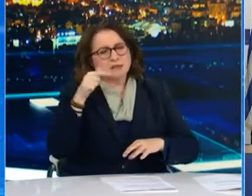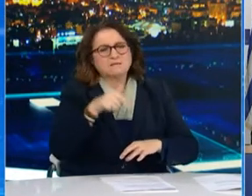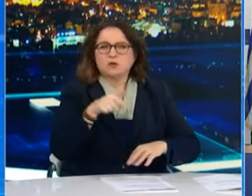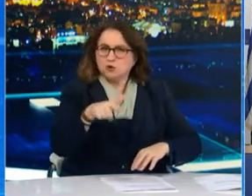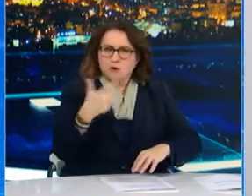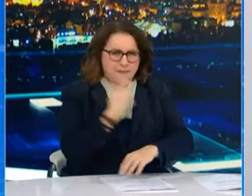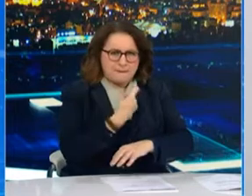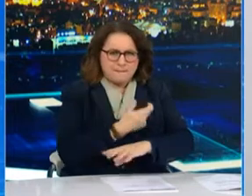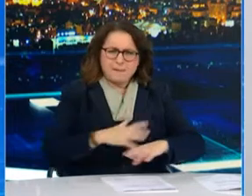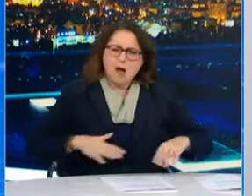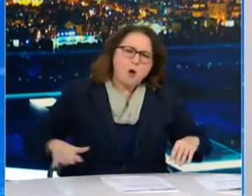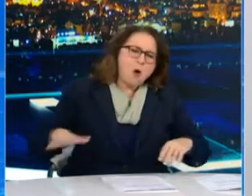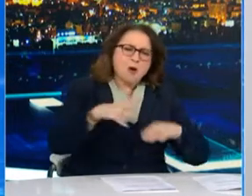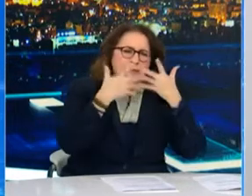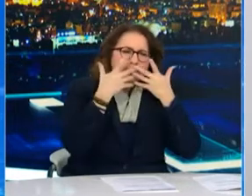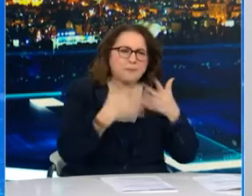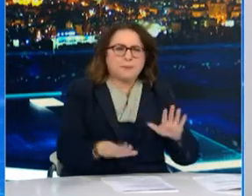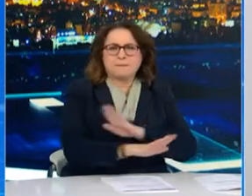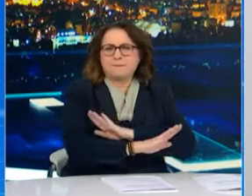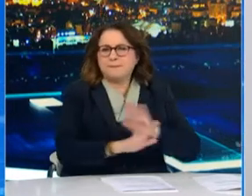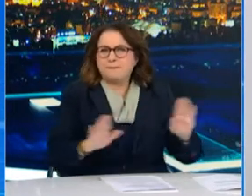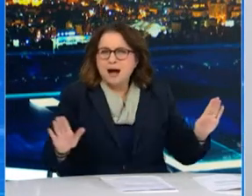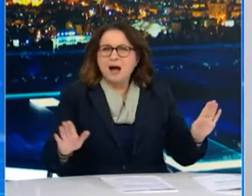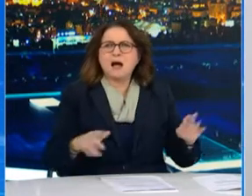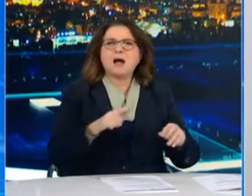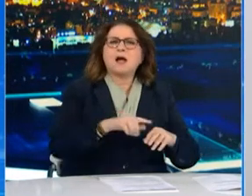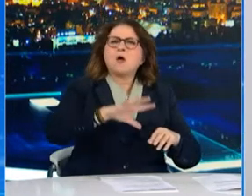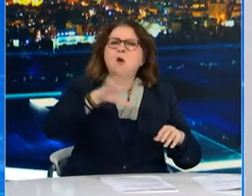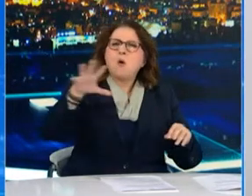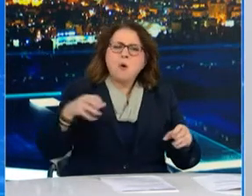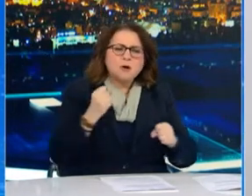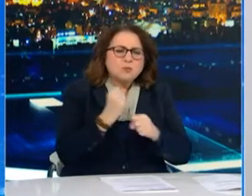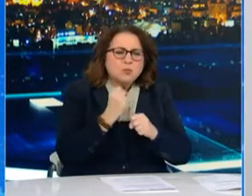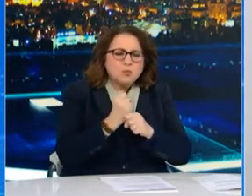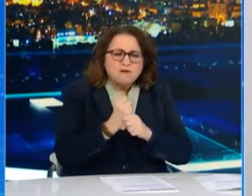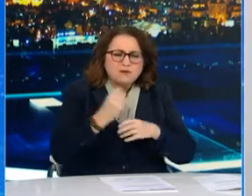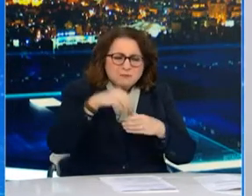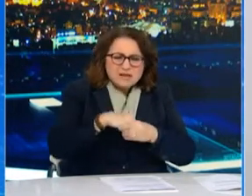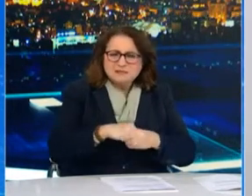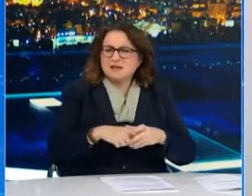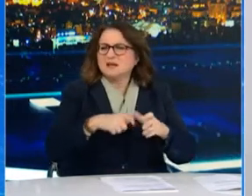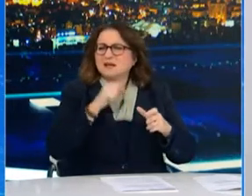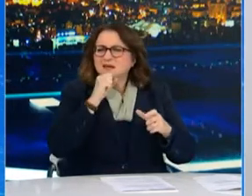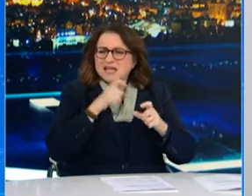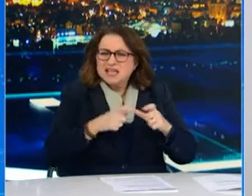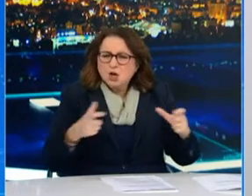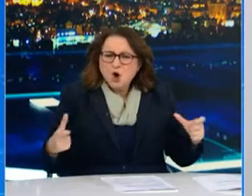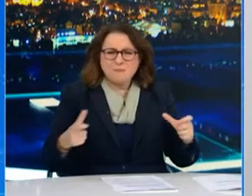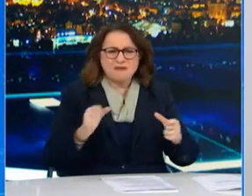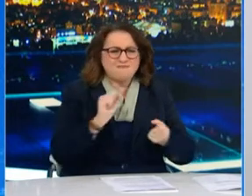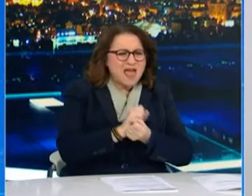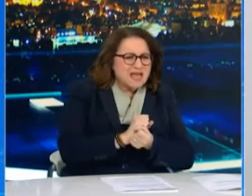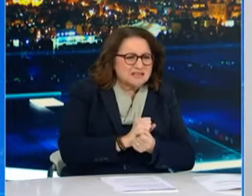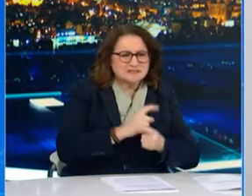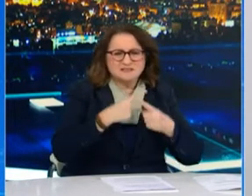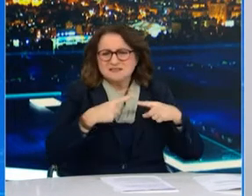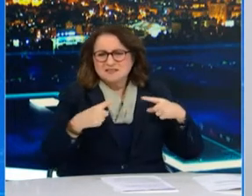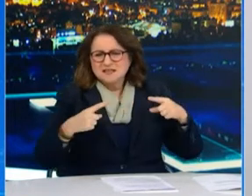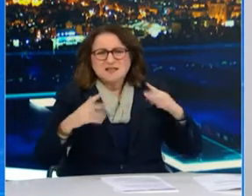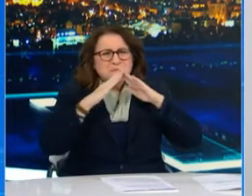κέντρα υγείας, στις ιδιωτικές κλινικές, στην πρωτοβάθμια φροντίδα υγείας, σε κλειστές δομές. Όπως βλέπετε, ήδη στην πρώτη